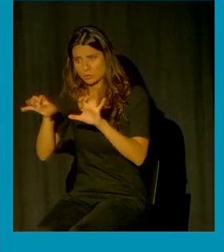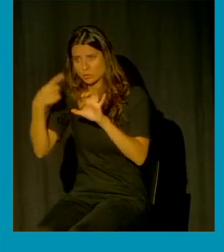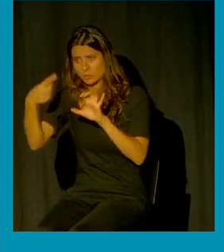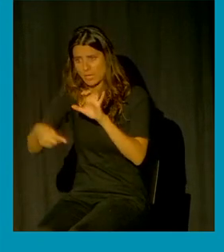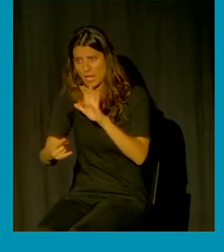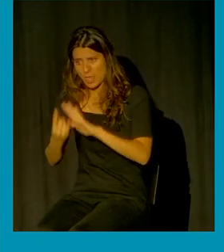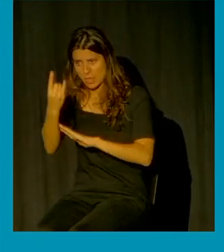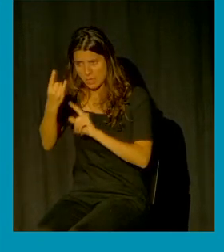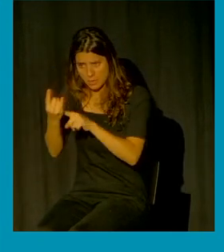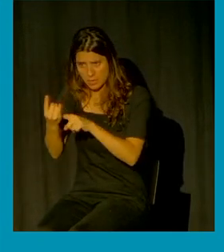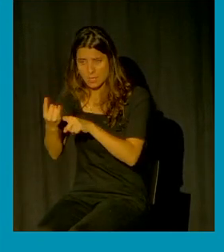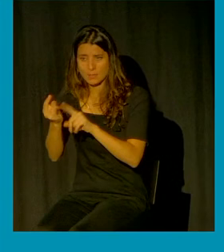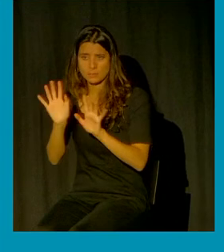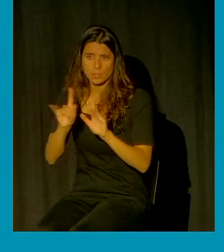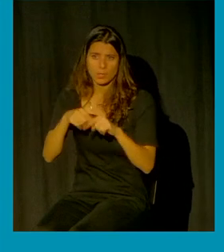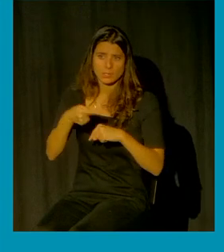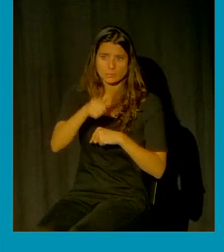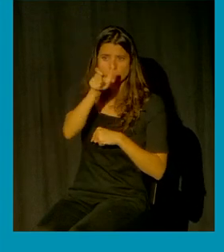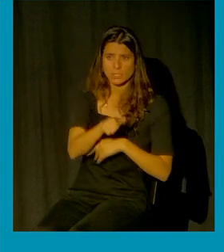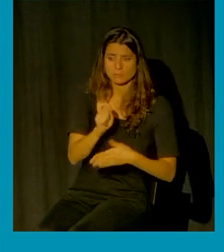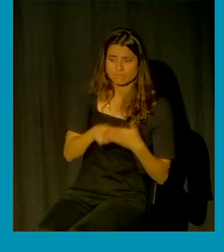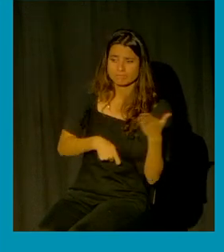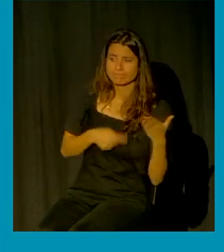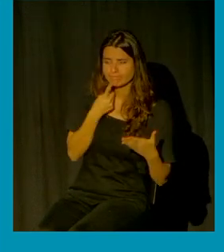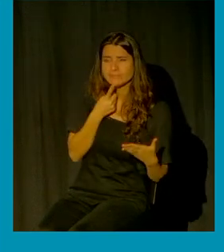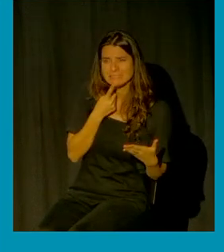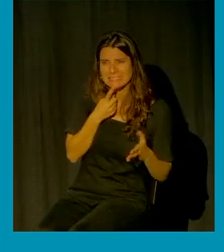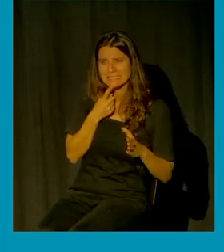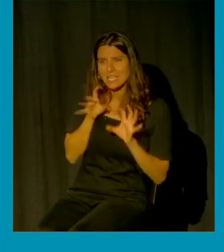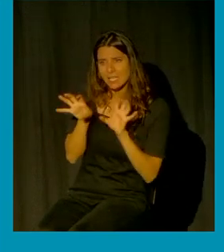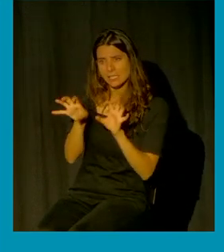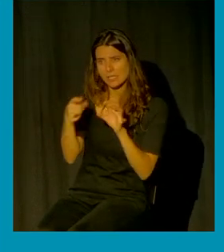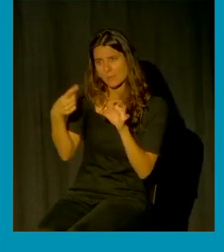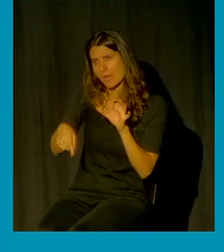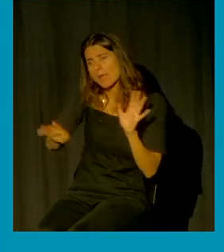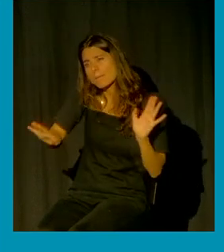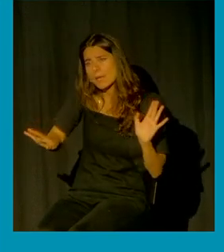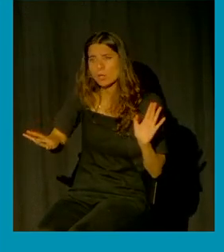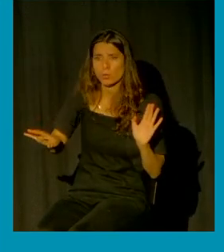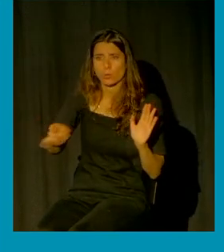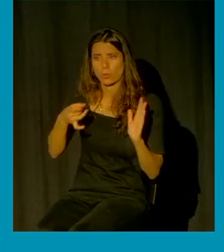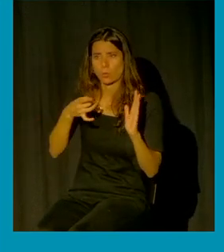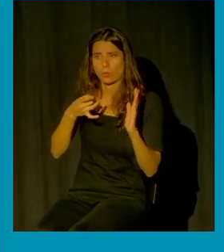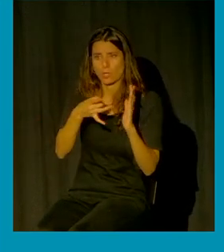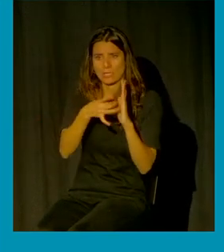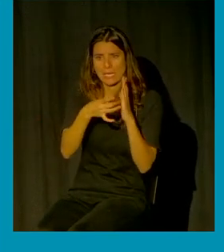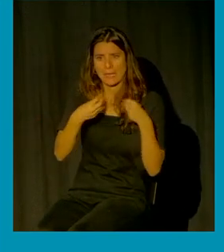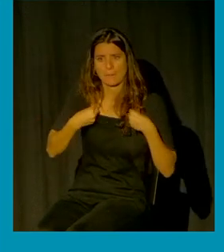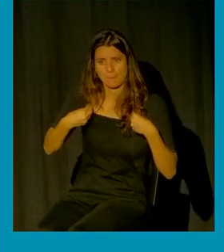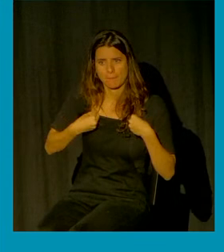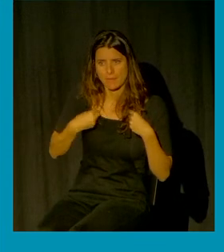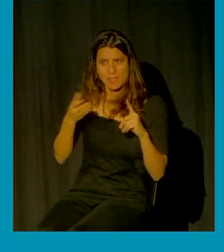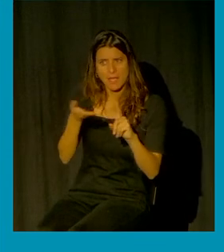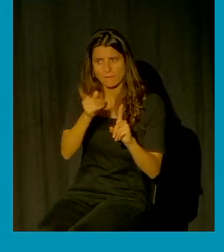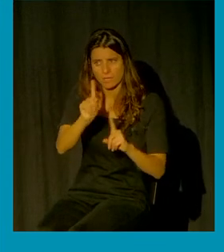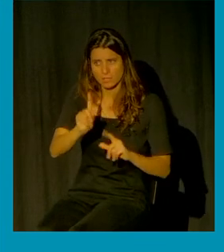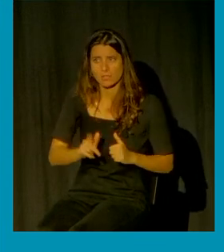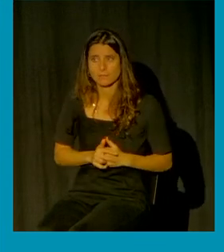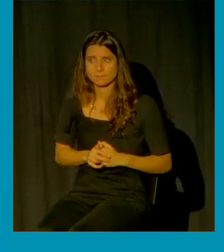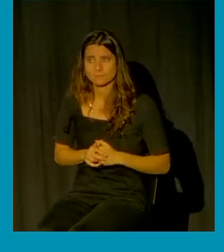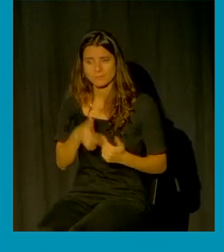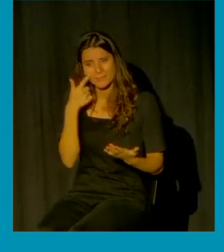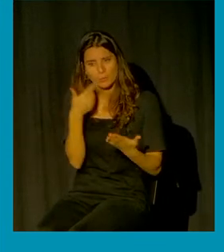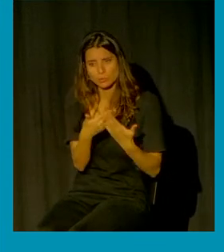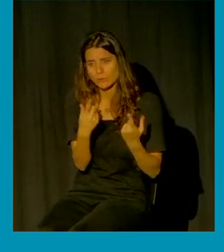ai vostè ha demostrat efectivament aquesta conducta assetjadora però no m demostrat que això afecti greument la qualitat de vida de la dona